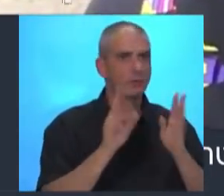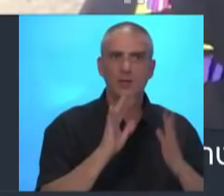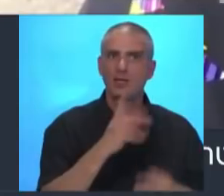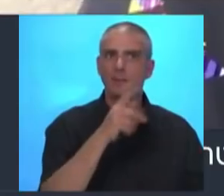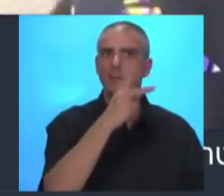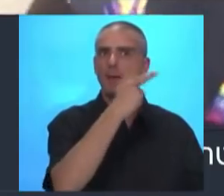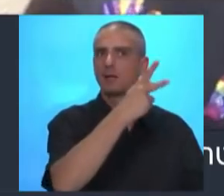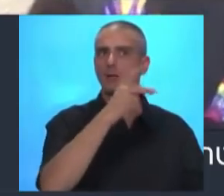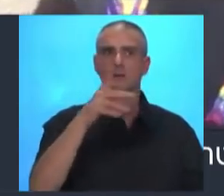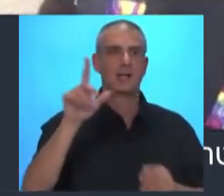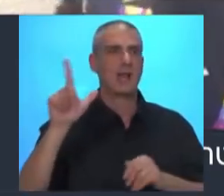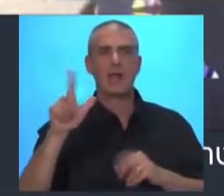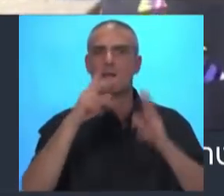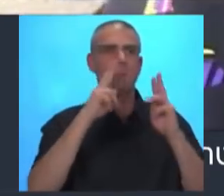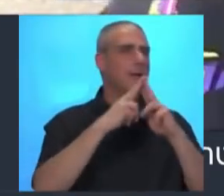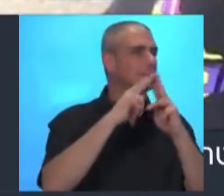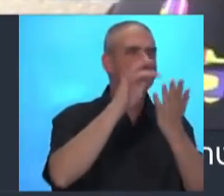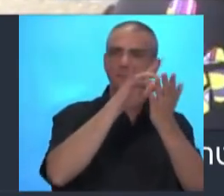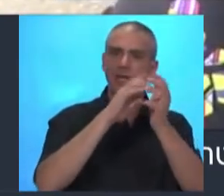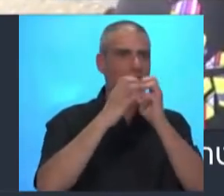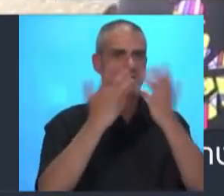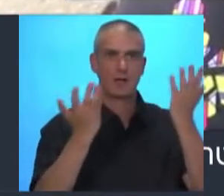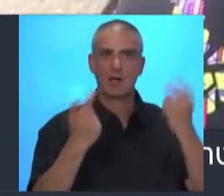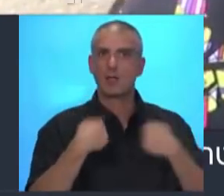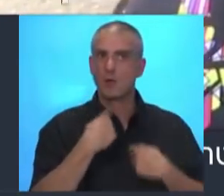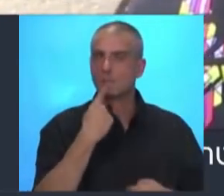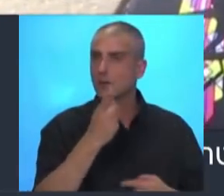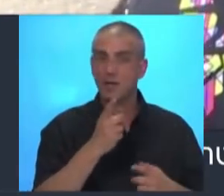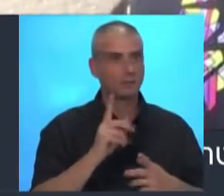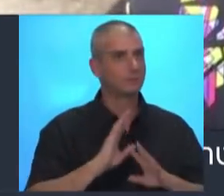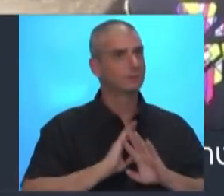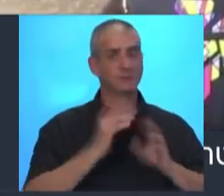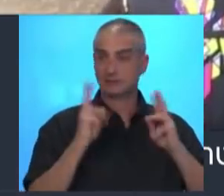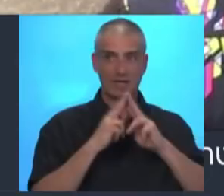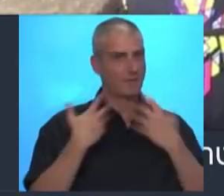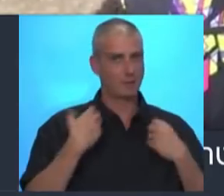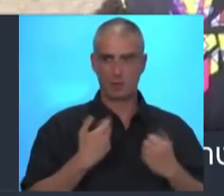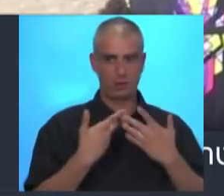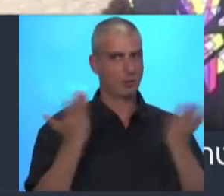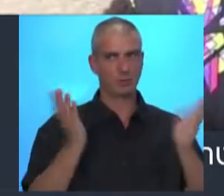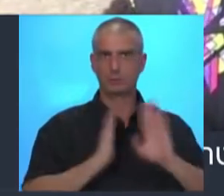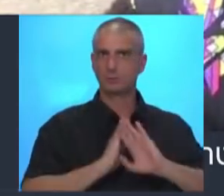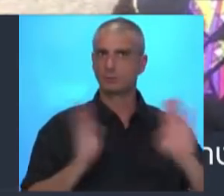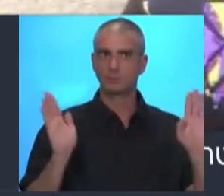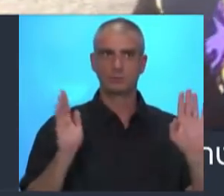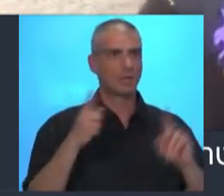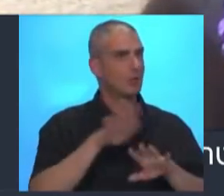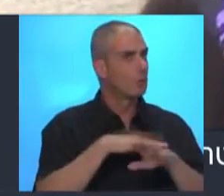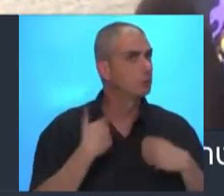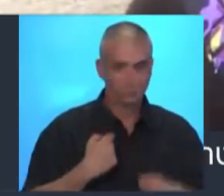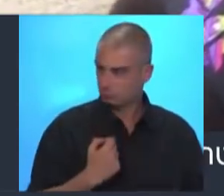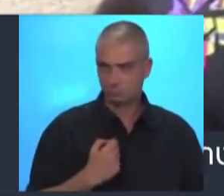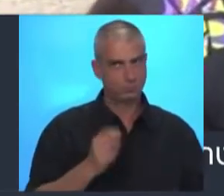Paris, Lille ou n'importe quel petit village maintenant, je dis on n'est plus en sécurité en France. Vous vous sentez pas en sécurité? Ah pas du